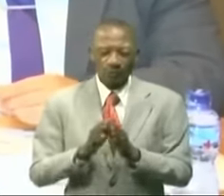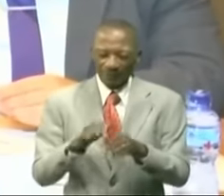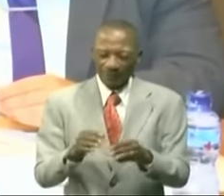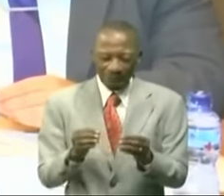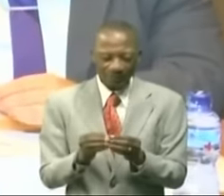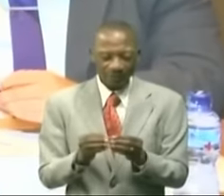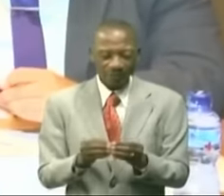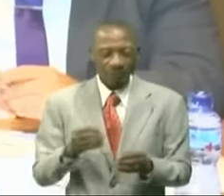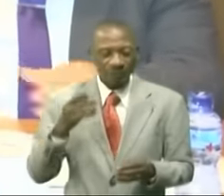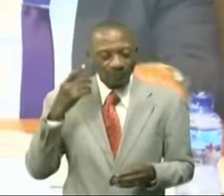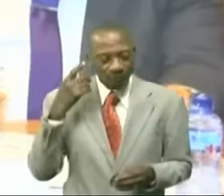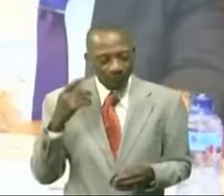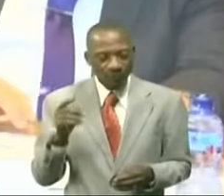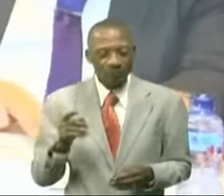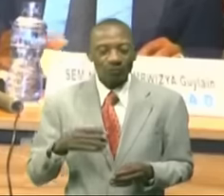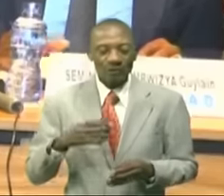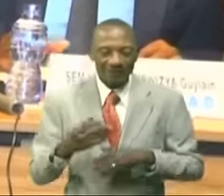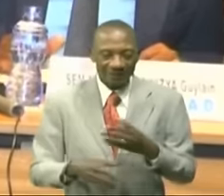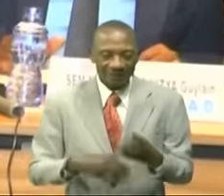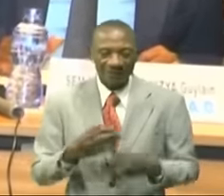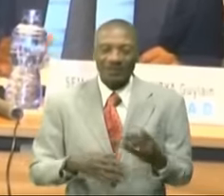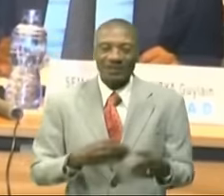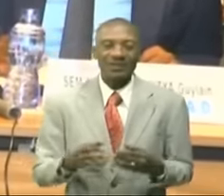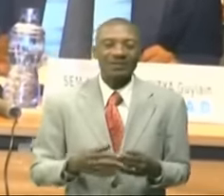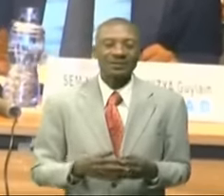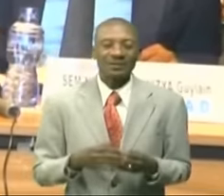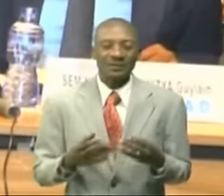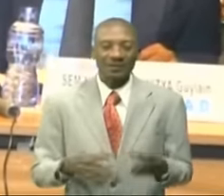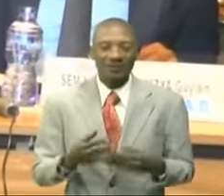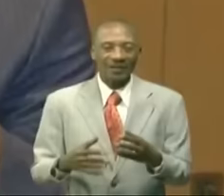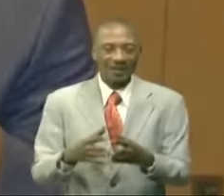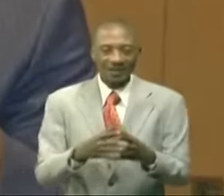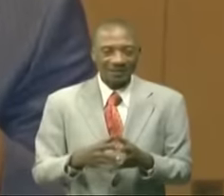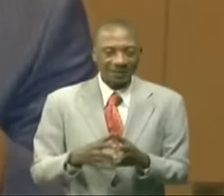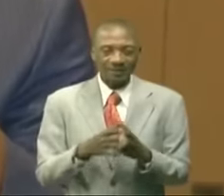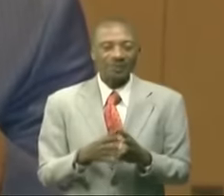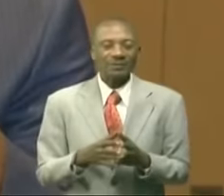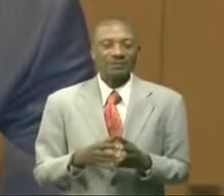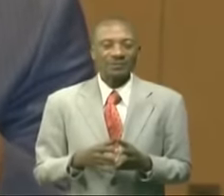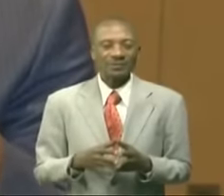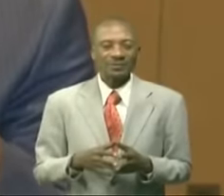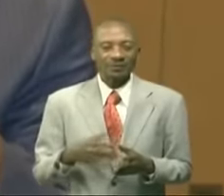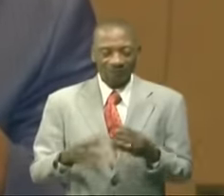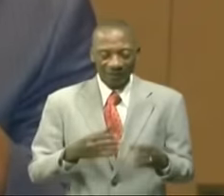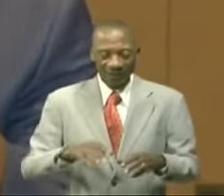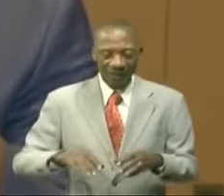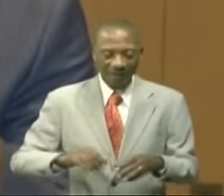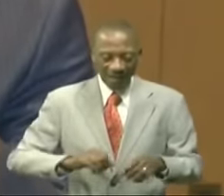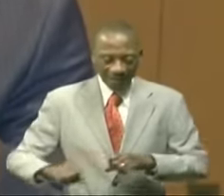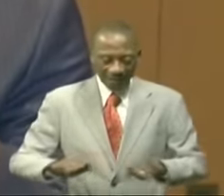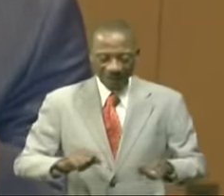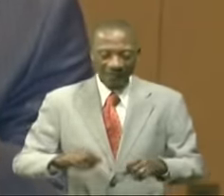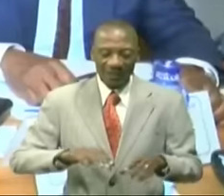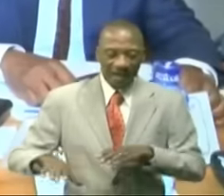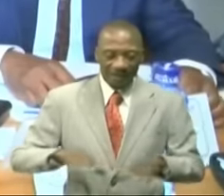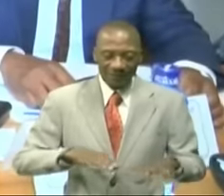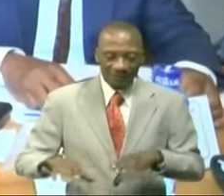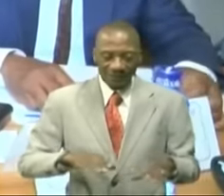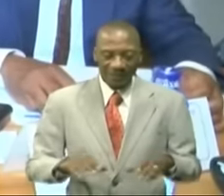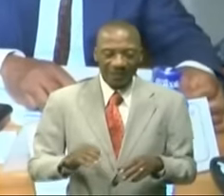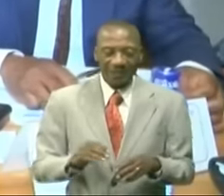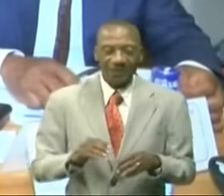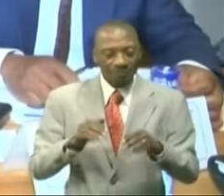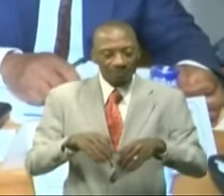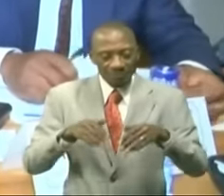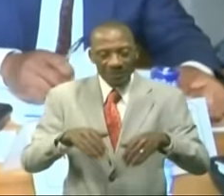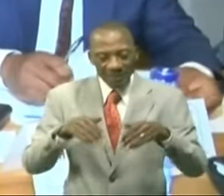œuvre. Des progrès ont été soulignés concernant les niveaux atteints, les activités menées et réalisées, ainsi que plusieurs